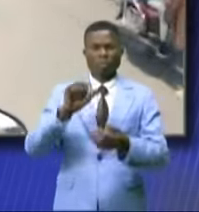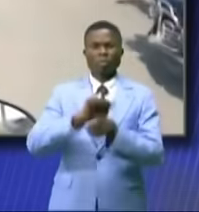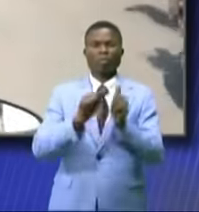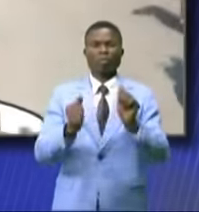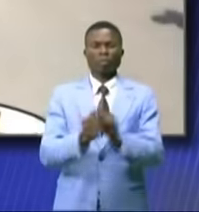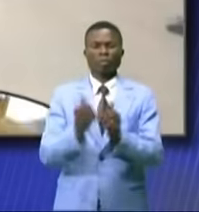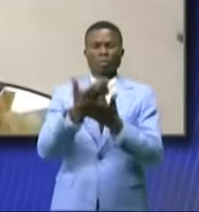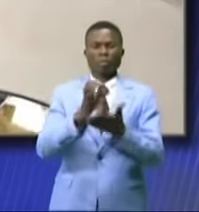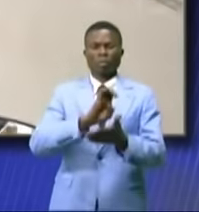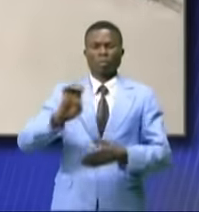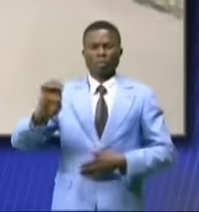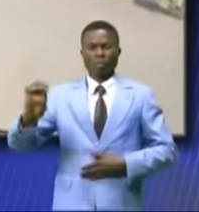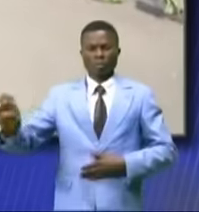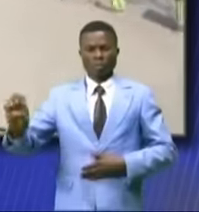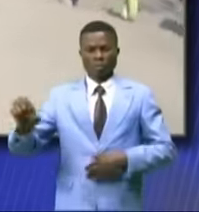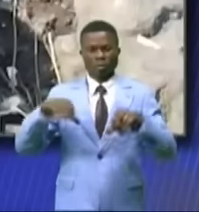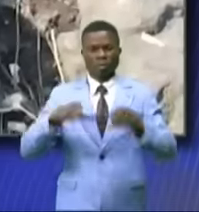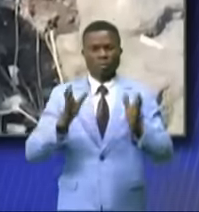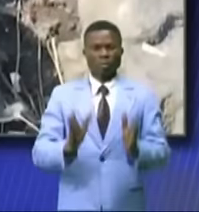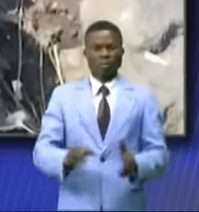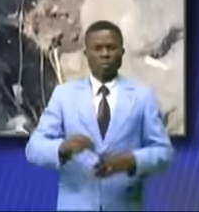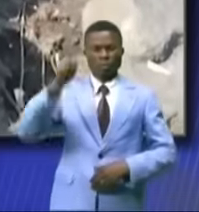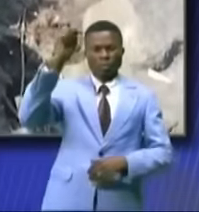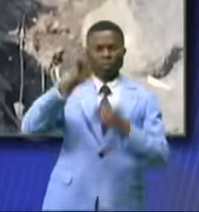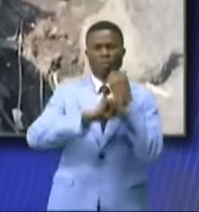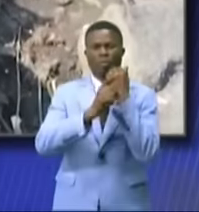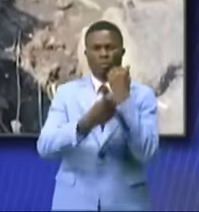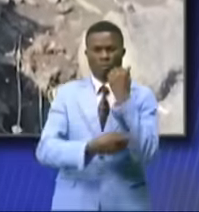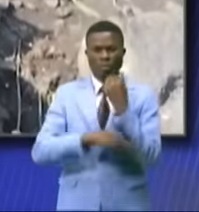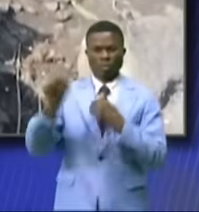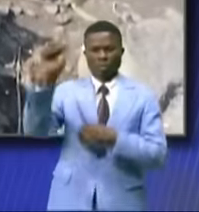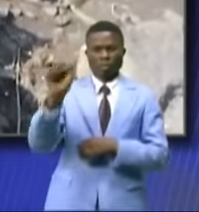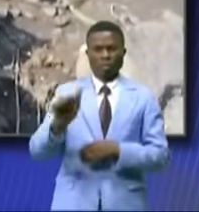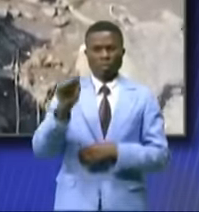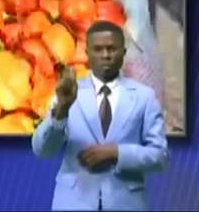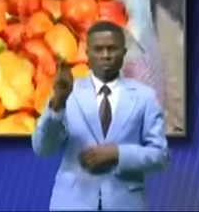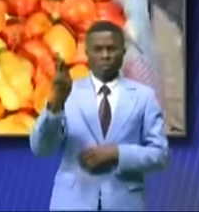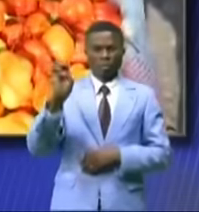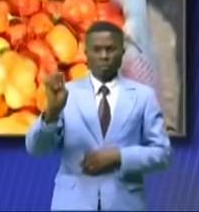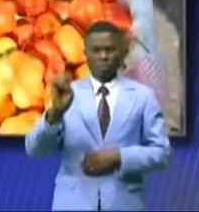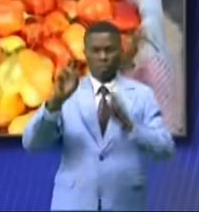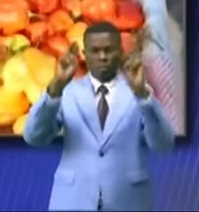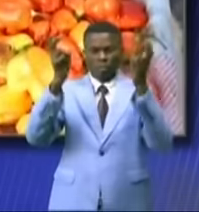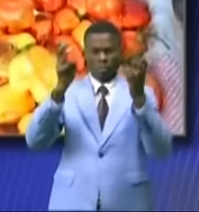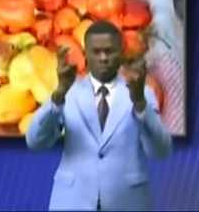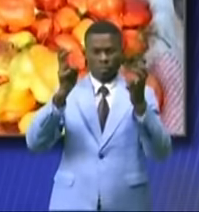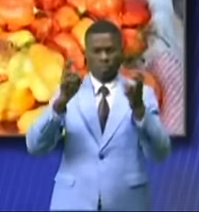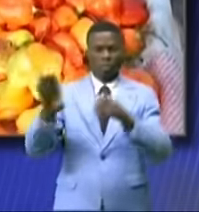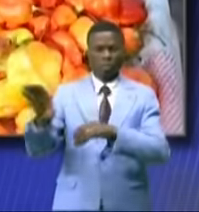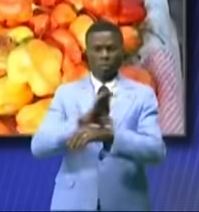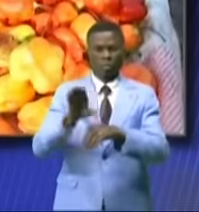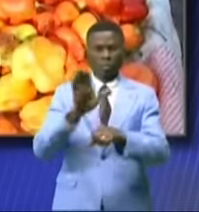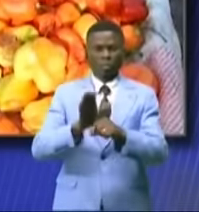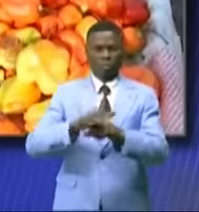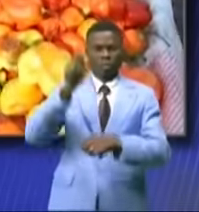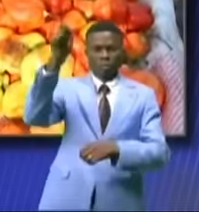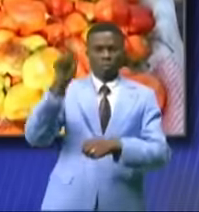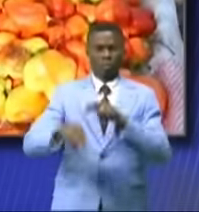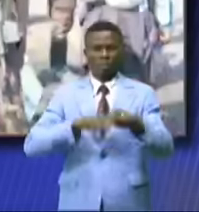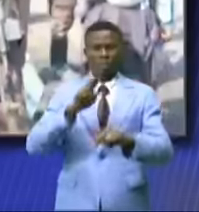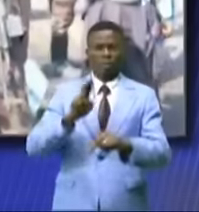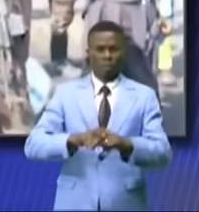situation dans la partie orientale congolaise, au nord Kivu à Sake, une cité à ce jour fortement occupée par l'armée